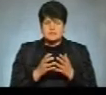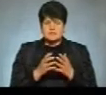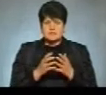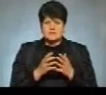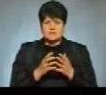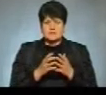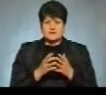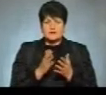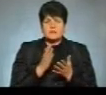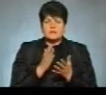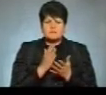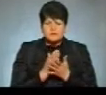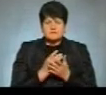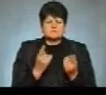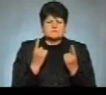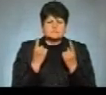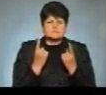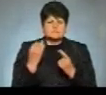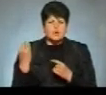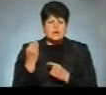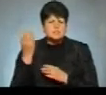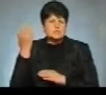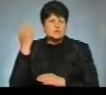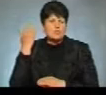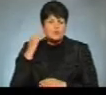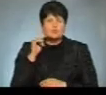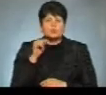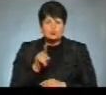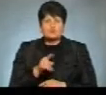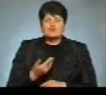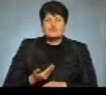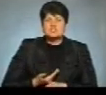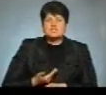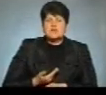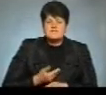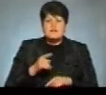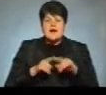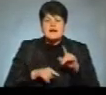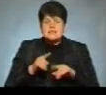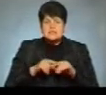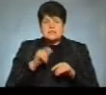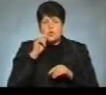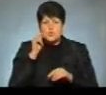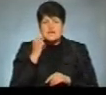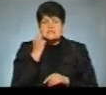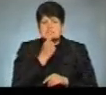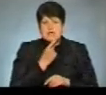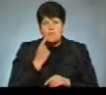свою багатосотлітню історію саме тому, що жива, рідна українська мова.